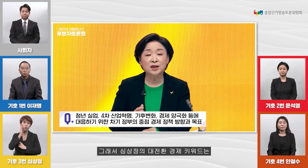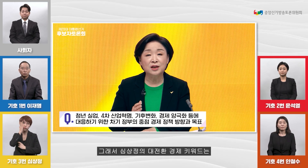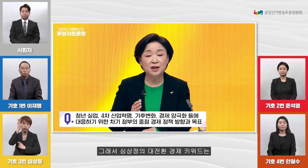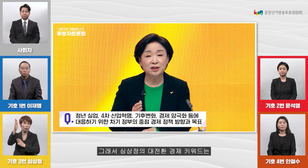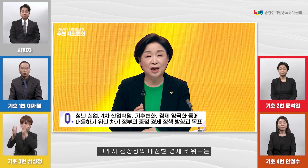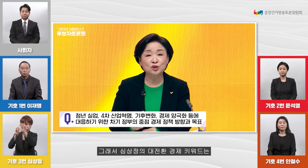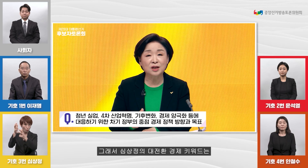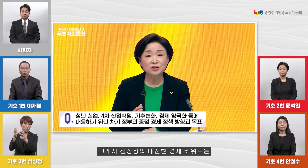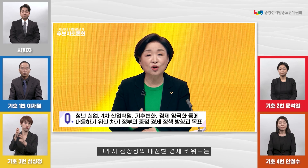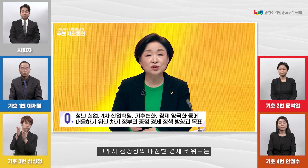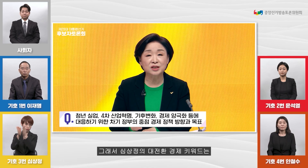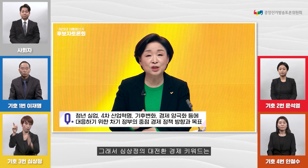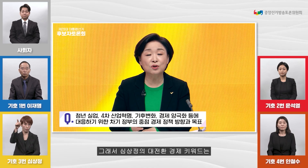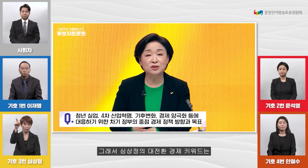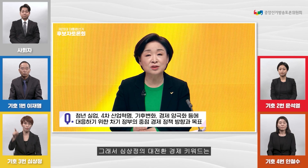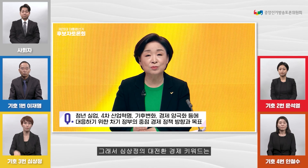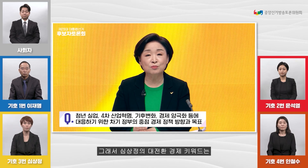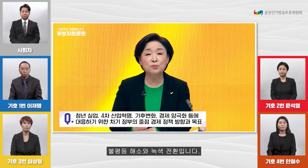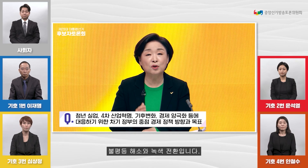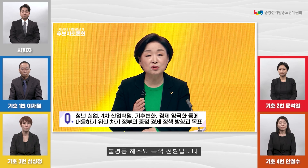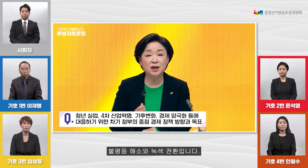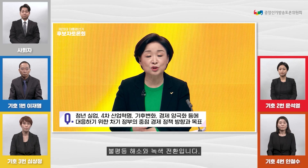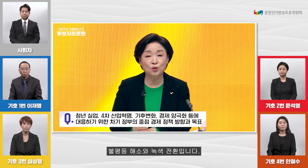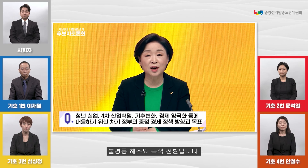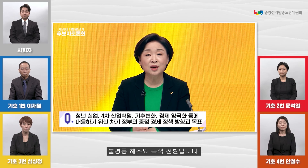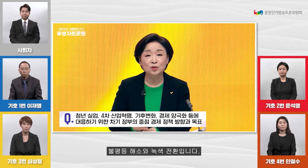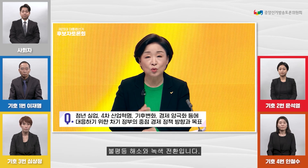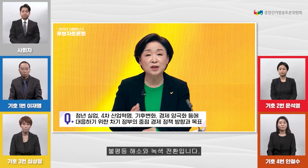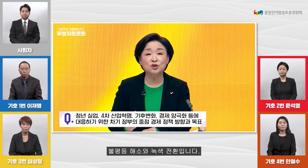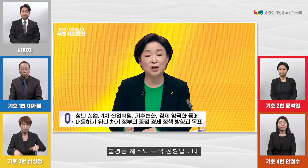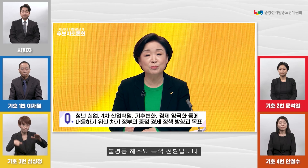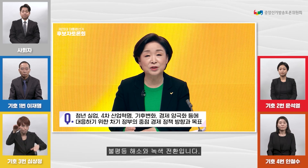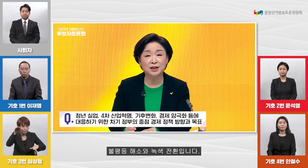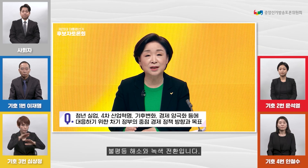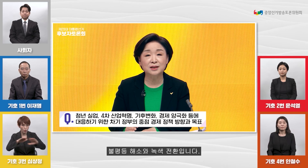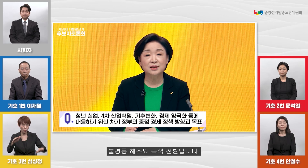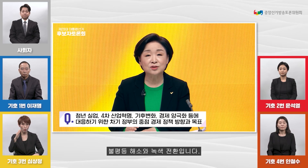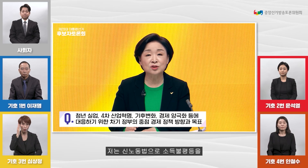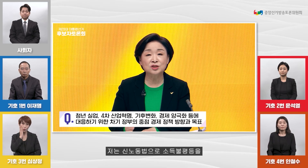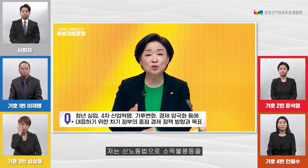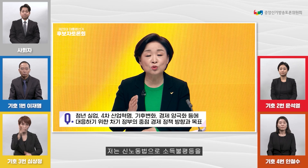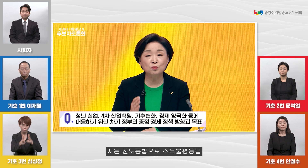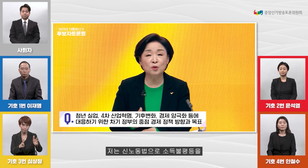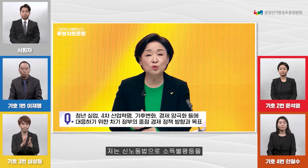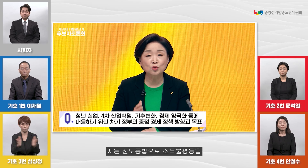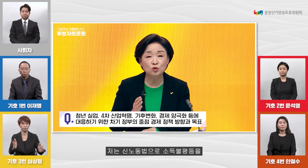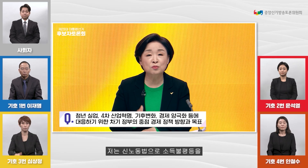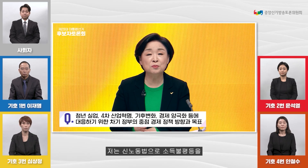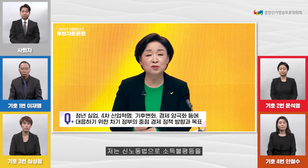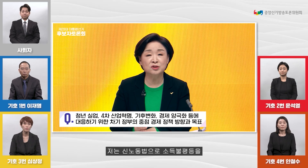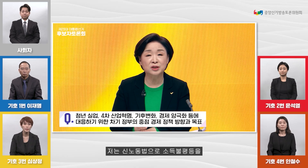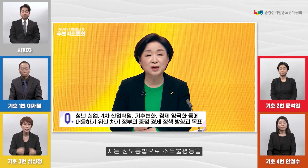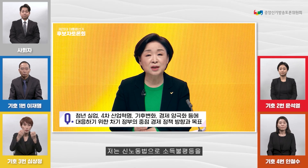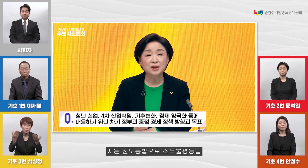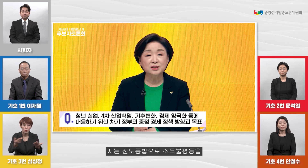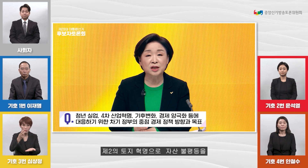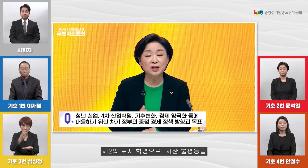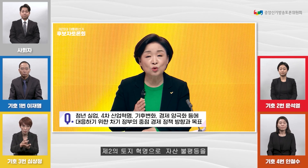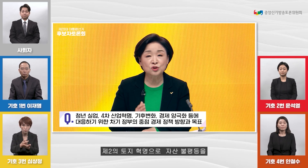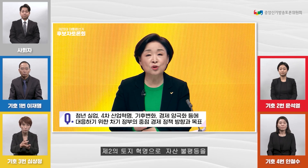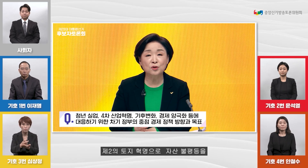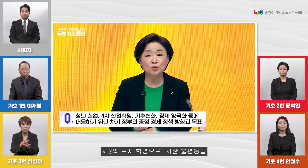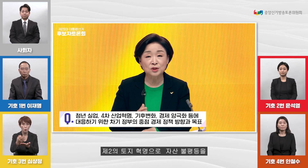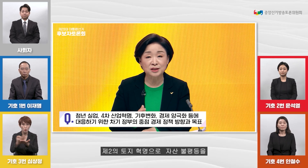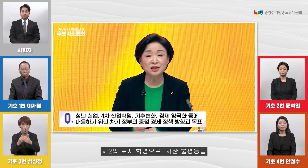심상정의 대전환 경제 키워드는 불평등 해소와 녹색 전환입니다. 저는 신노동법으로 소득 불평등을,